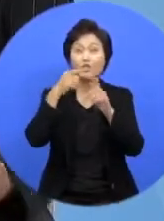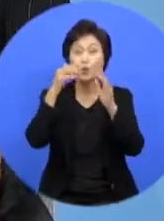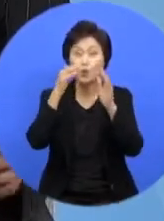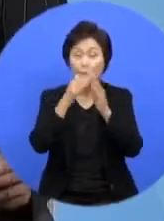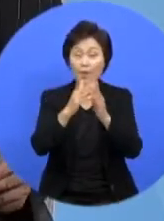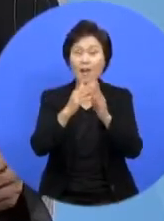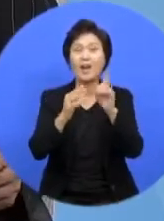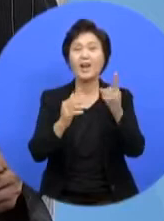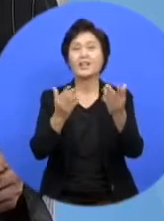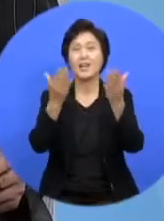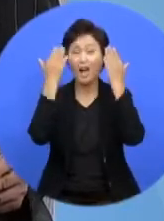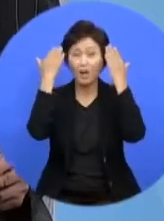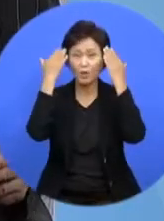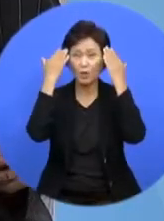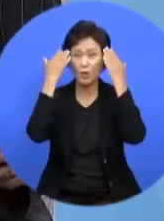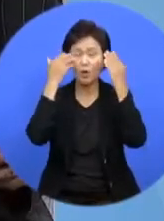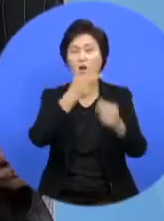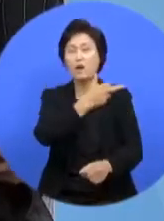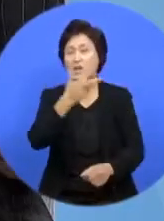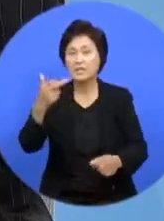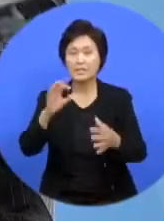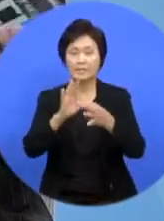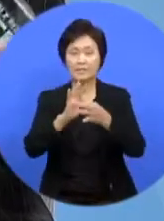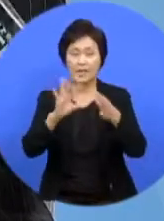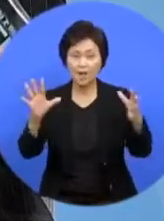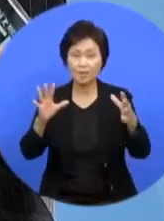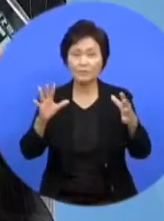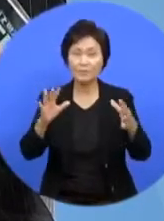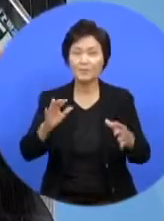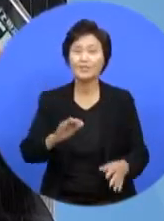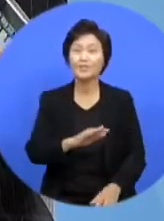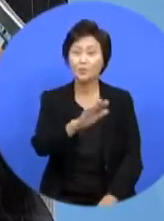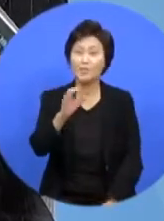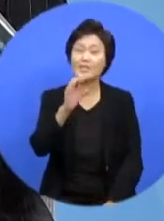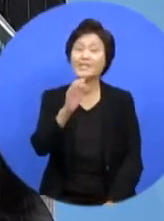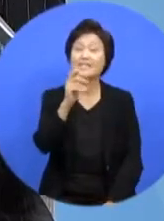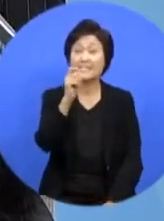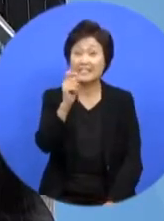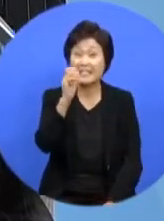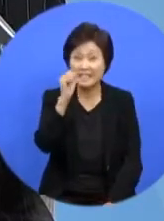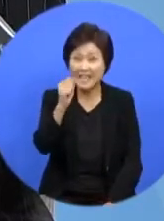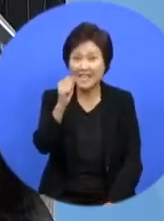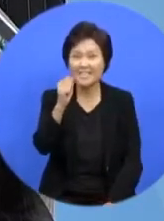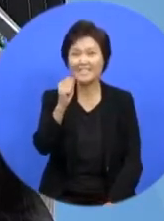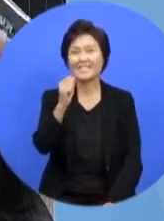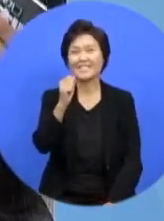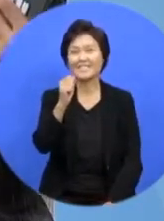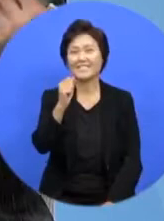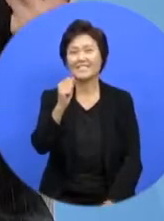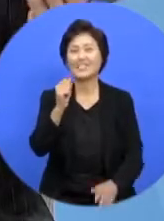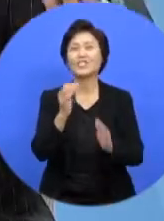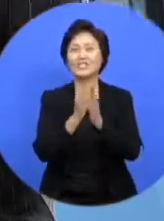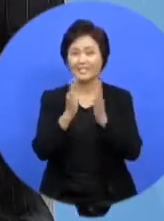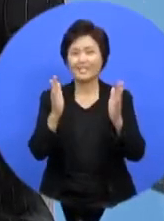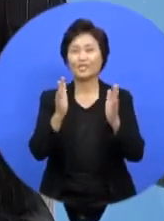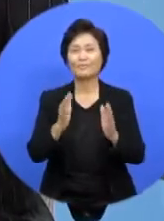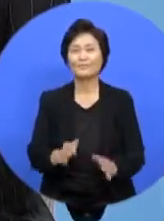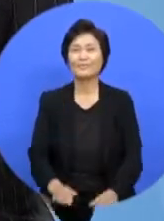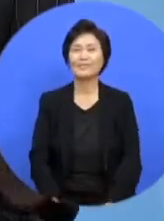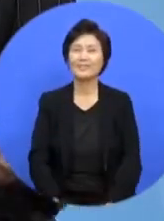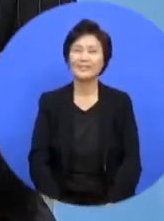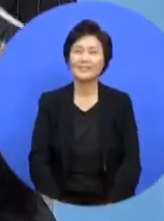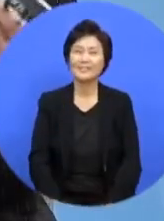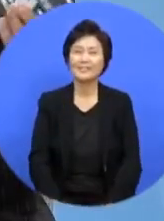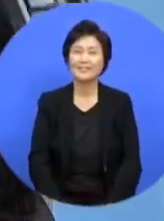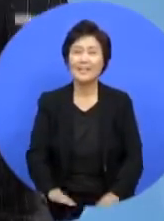이게 규모에 관계없이 이게 CTS 의뢰 좀 하세요. 지금 네 명으로 시작하셨다고 하셨잖아요. 그러면 다 열려드려요.